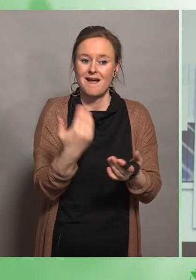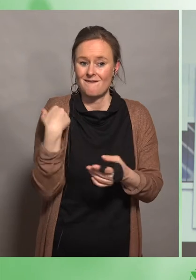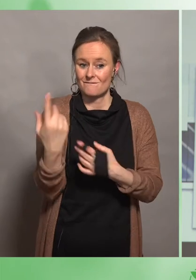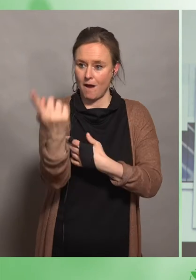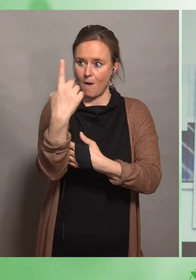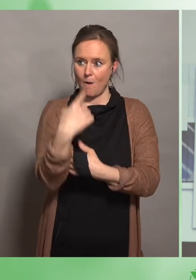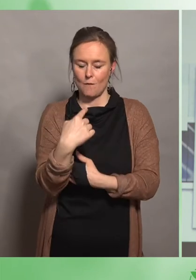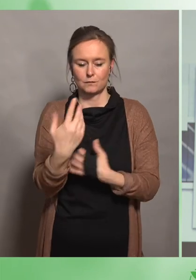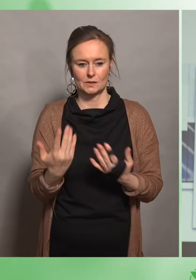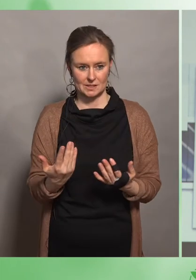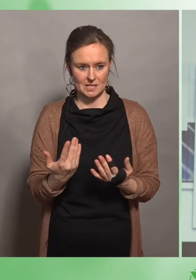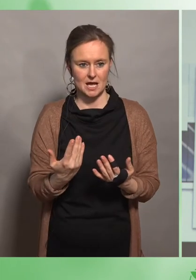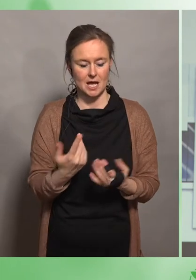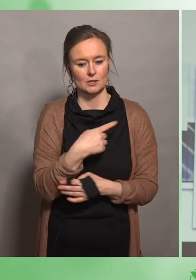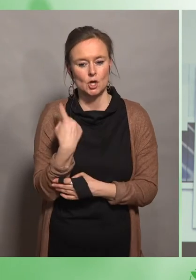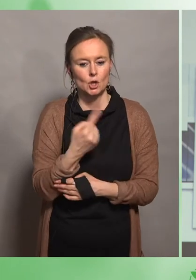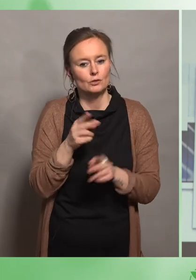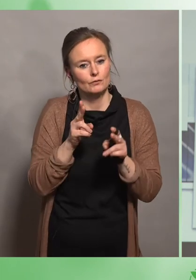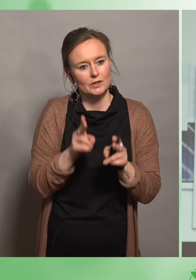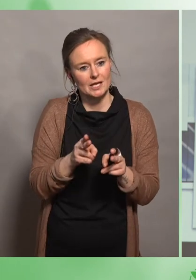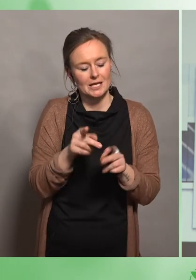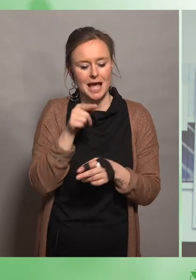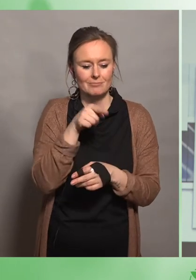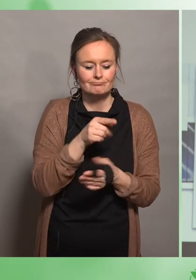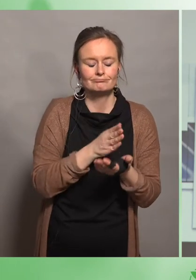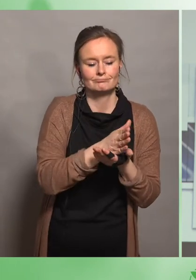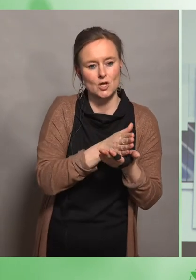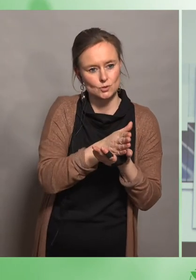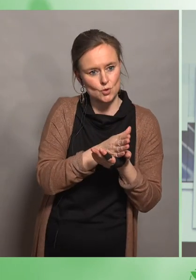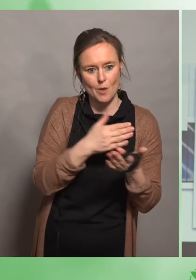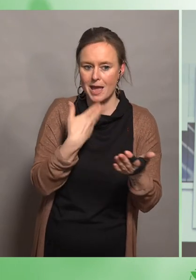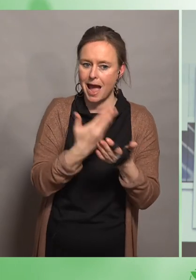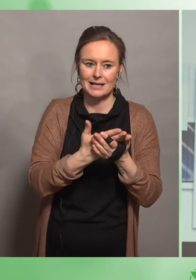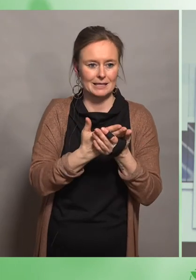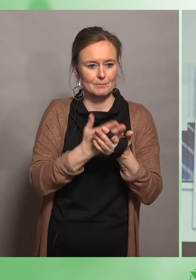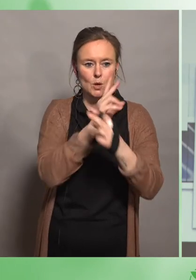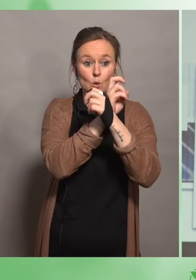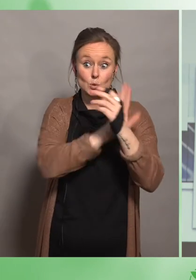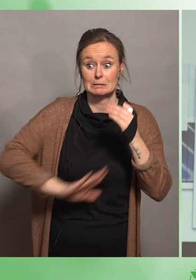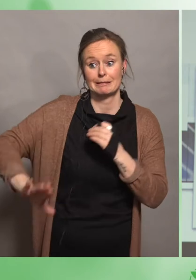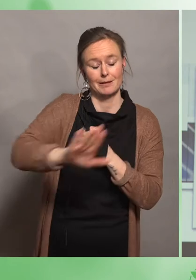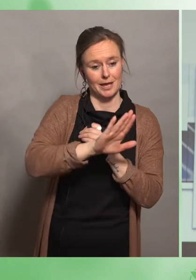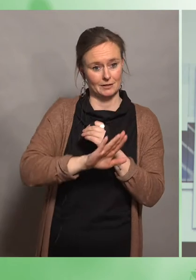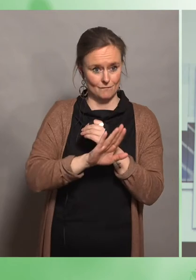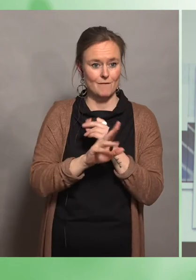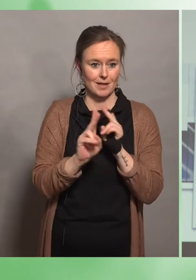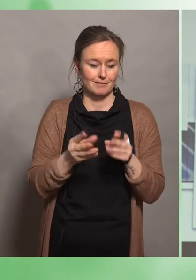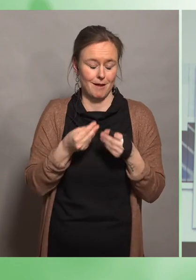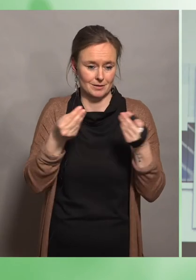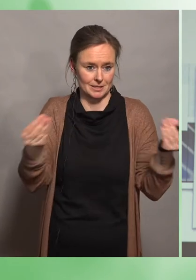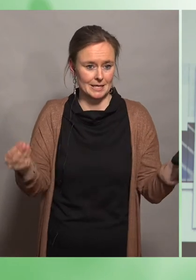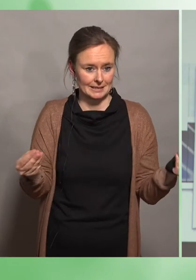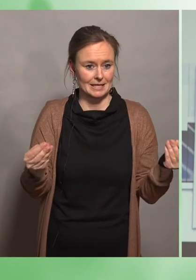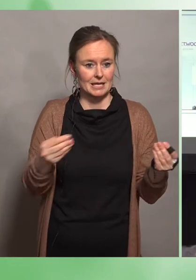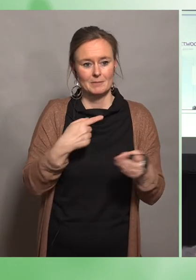gewesen. Und wir können hier als NEBA-Betriebsservice ein Angebot, das österreichweit eben auch zur Verfügung steht, hier auf ein breites